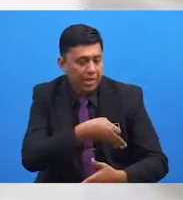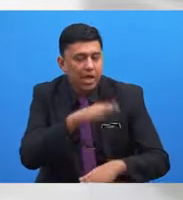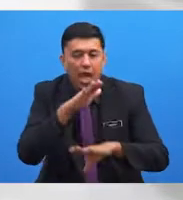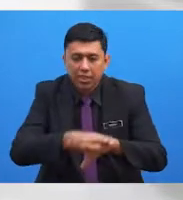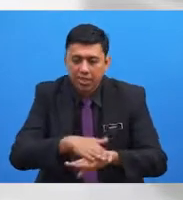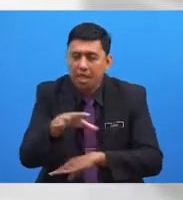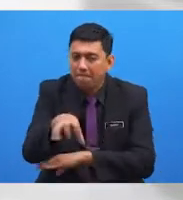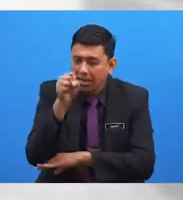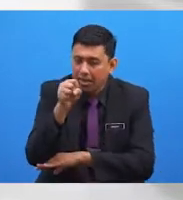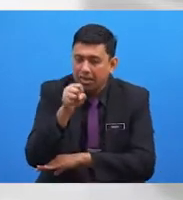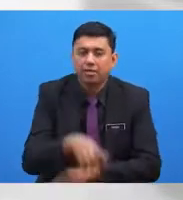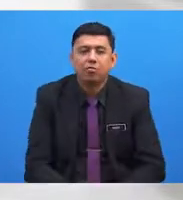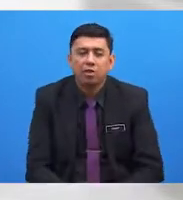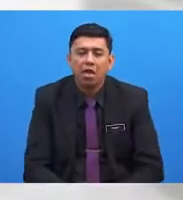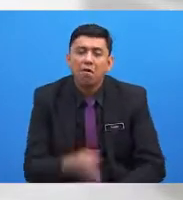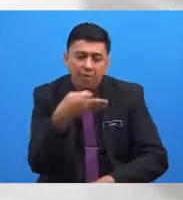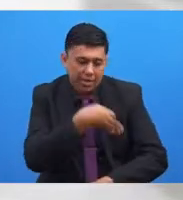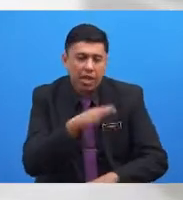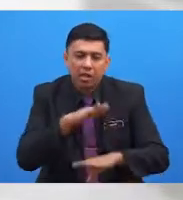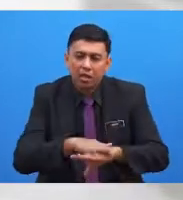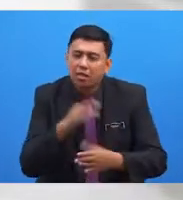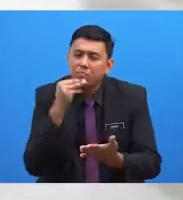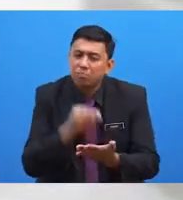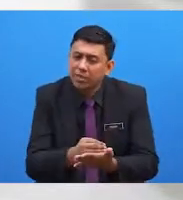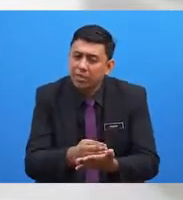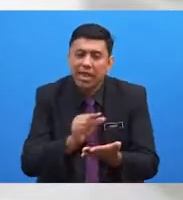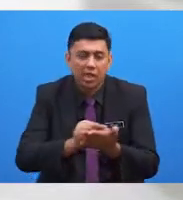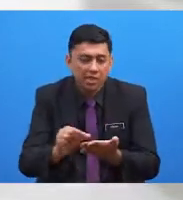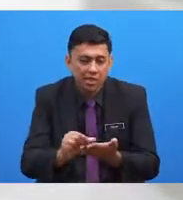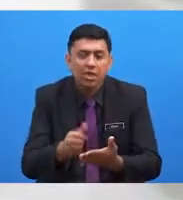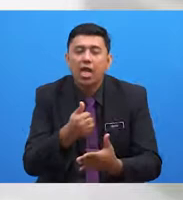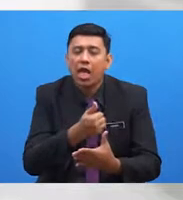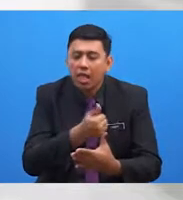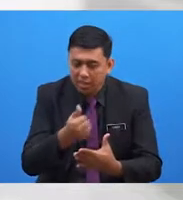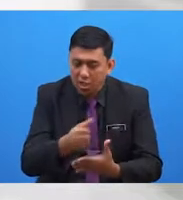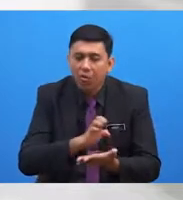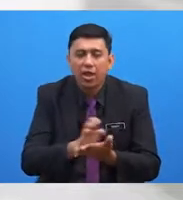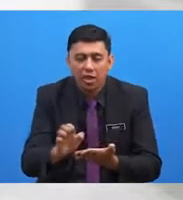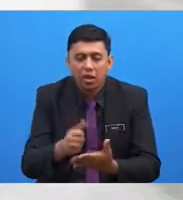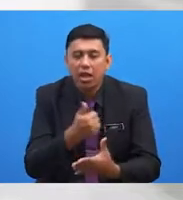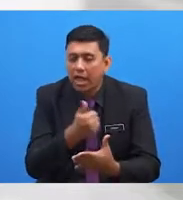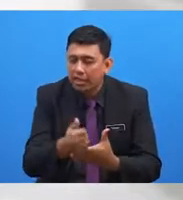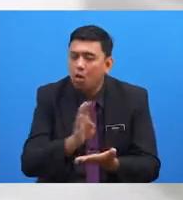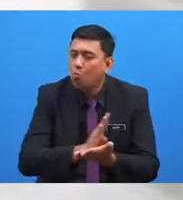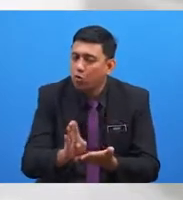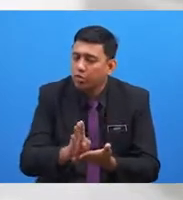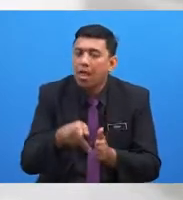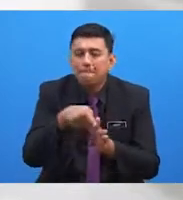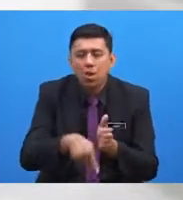ambilan, faedah atas modal serta gaji atau allowance atau bonus